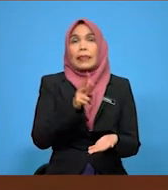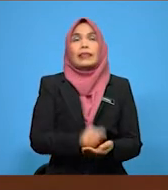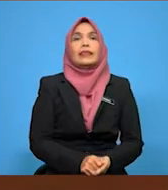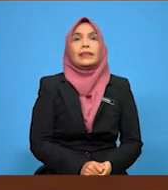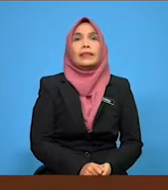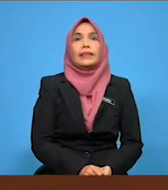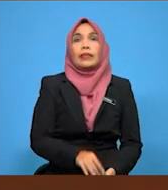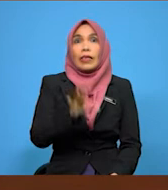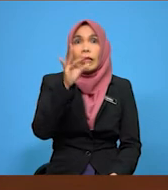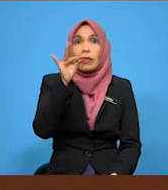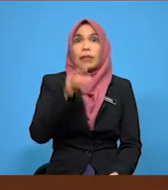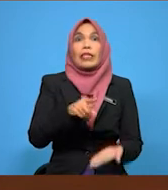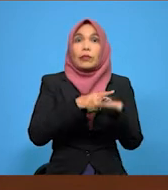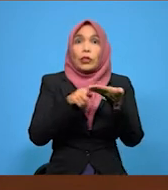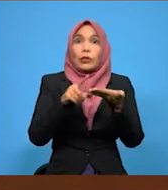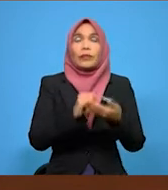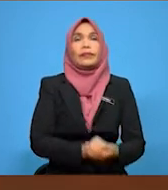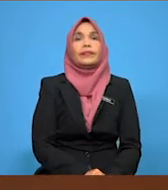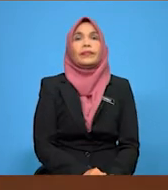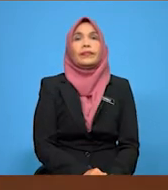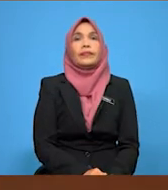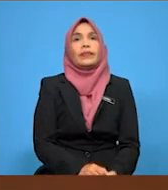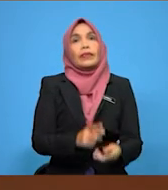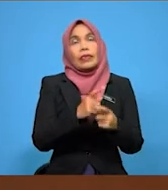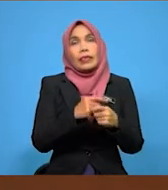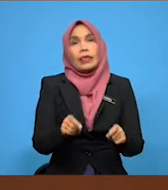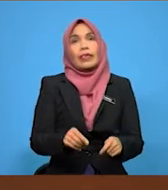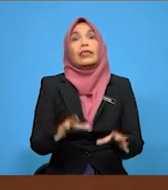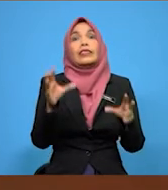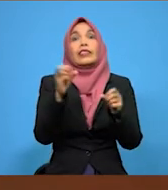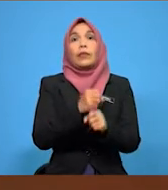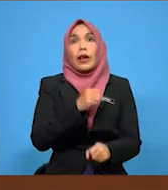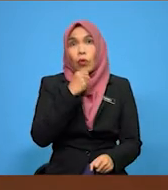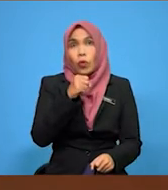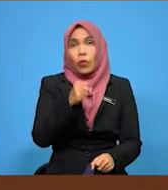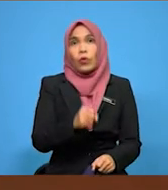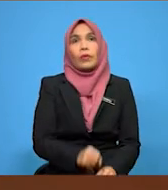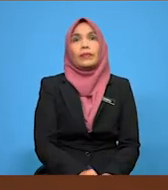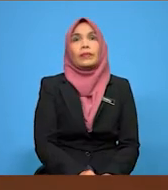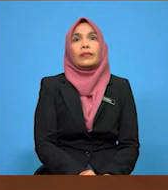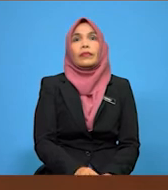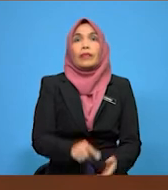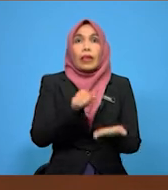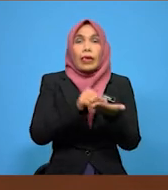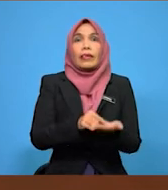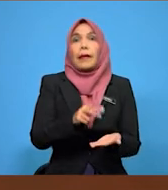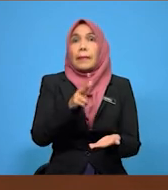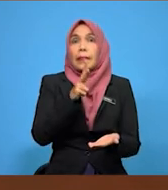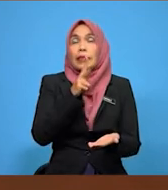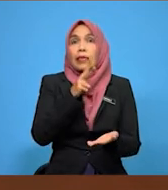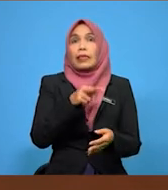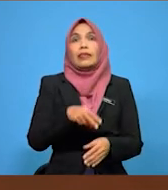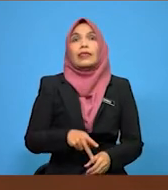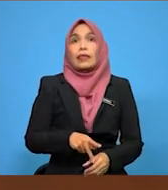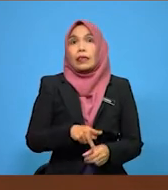usia 18 minggu. Setelah capai umur matang, ayam betina akan mengeluarkan